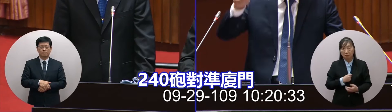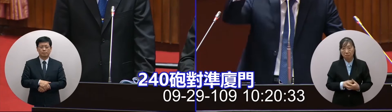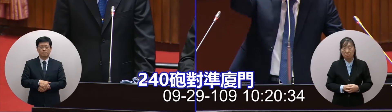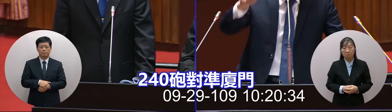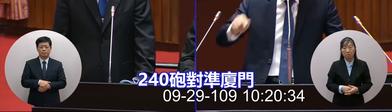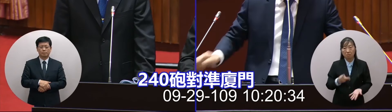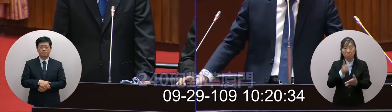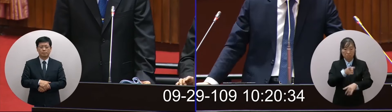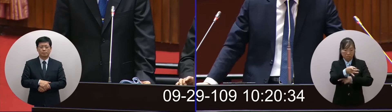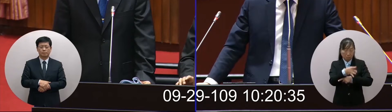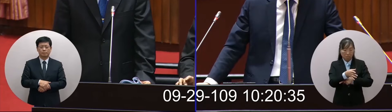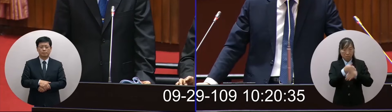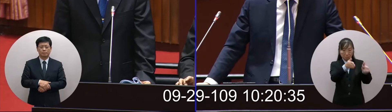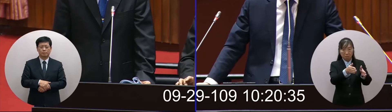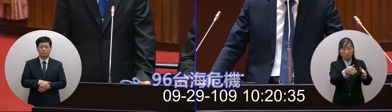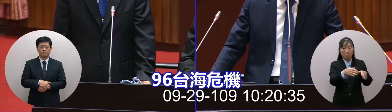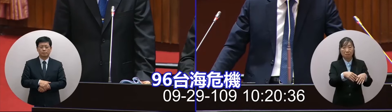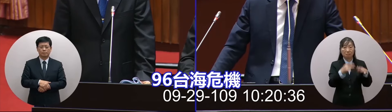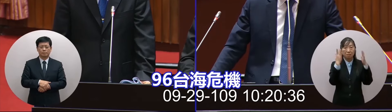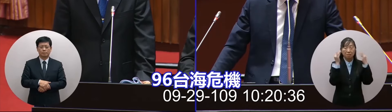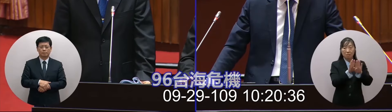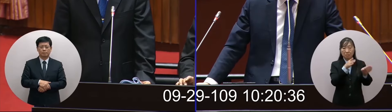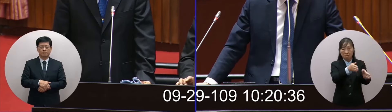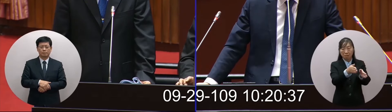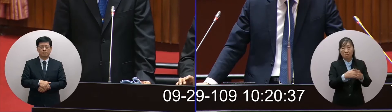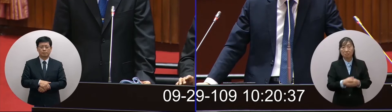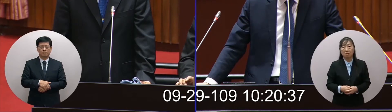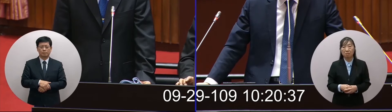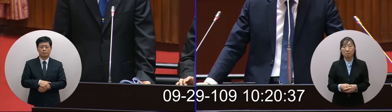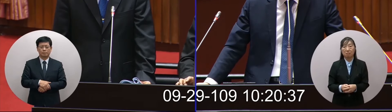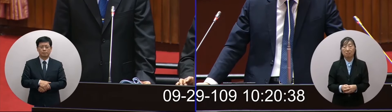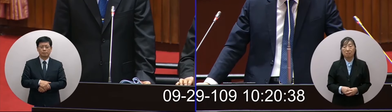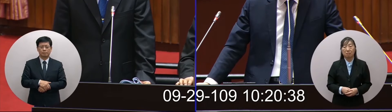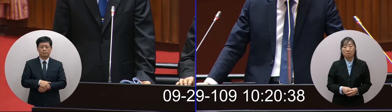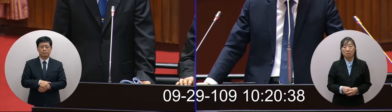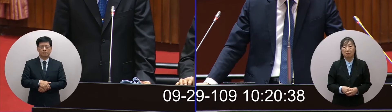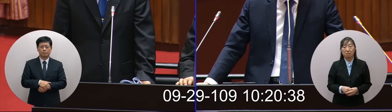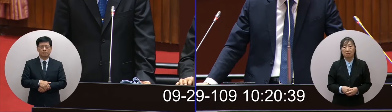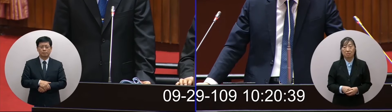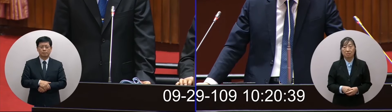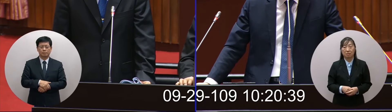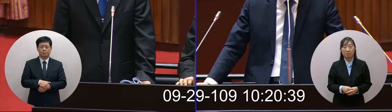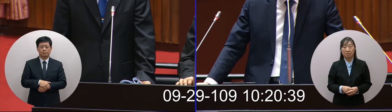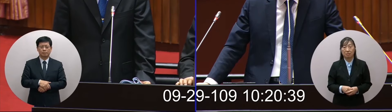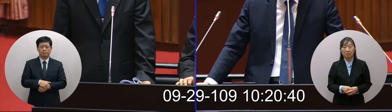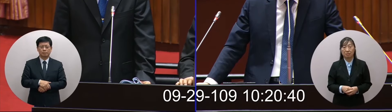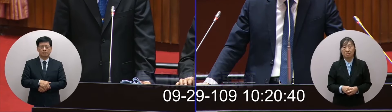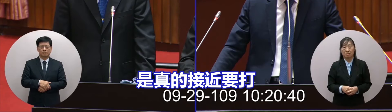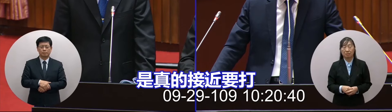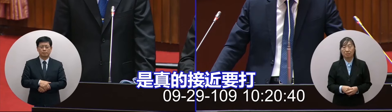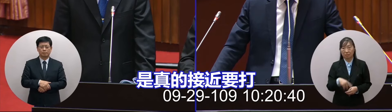两式动炮对准厦门。96台海危机。啊、